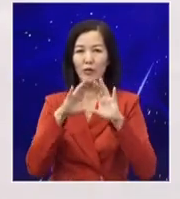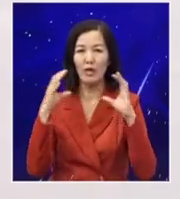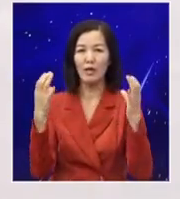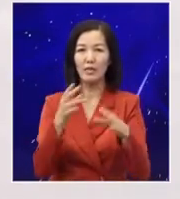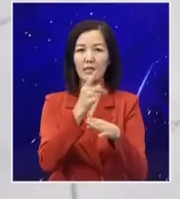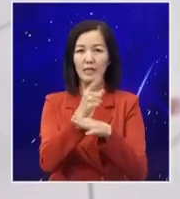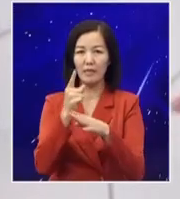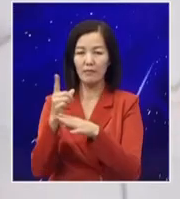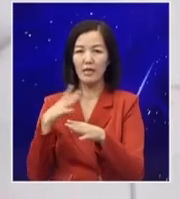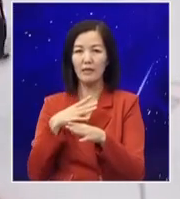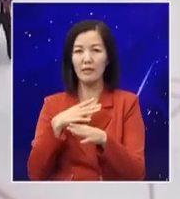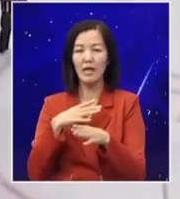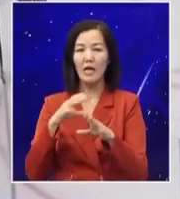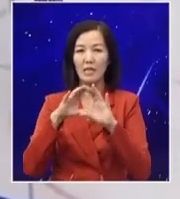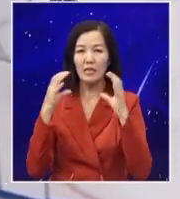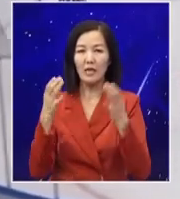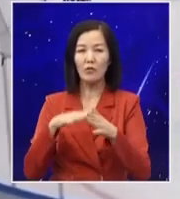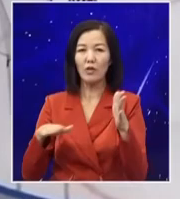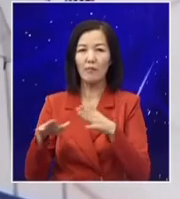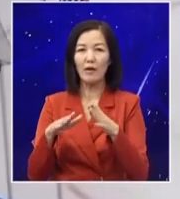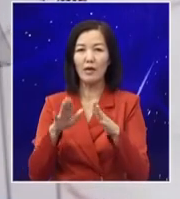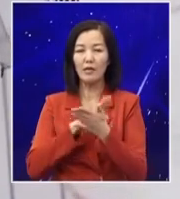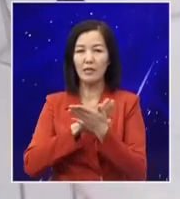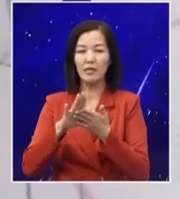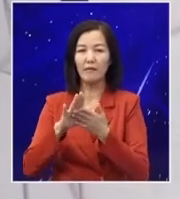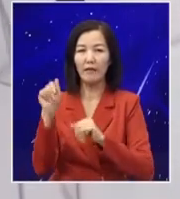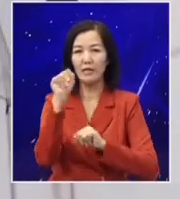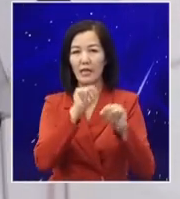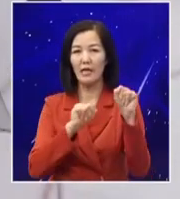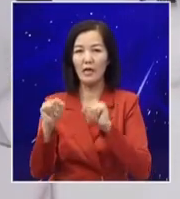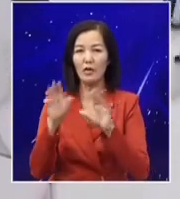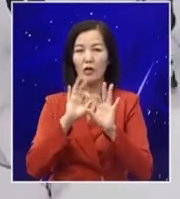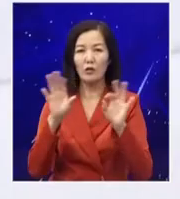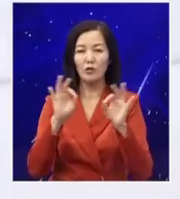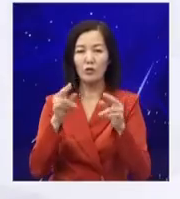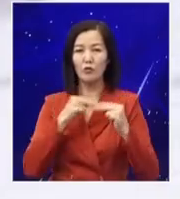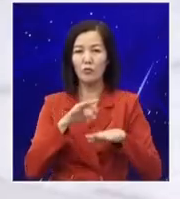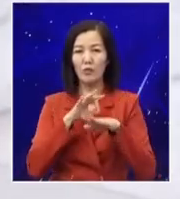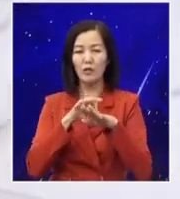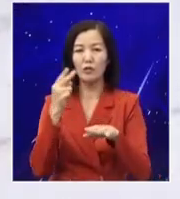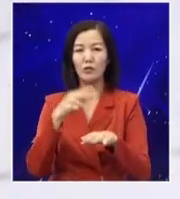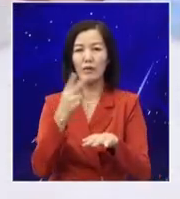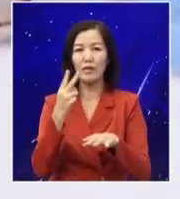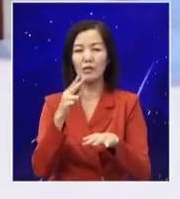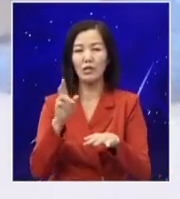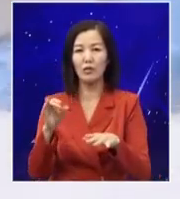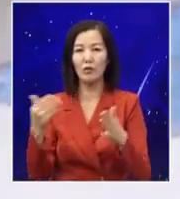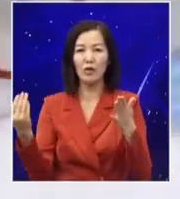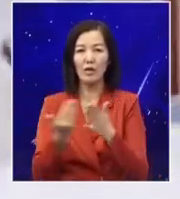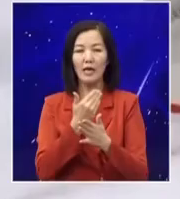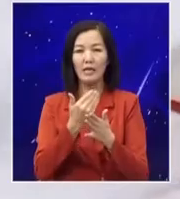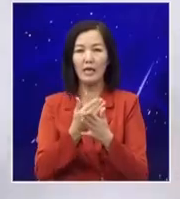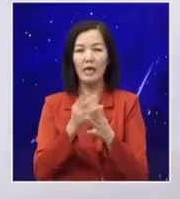баруға тыйым салынды. Стадион аумағында дезинфекция жасалып, қызметкерлерге түсіндіру жұмыстары жүргізілді. 22 қыркүйекте қайта жасалған